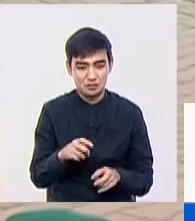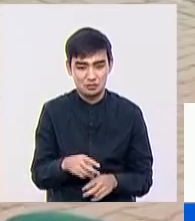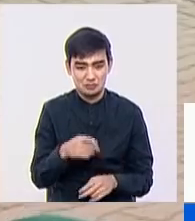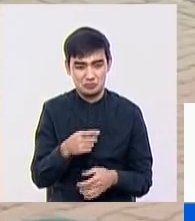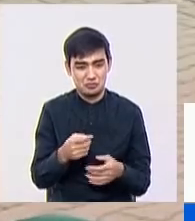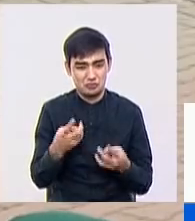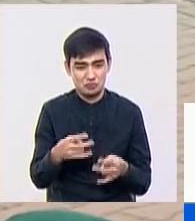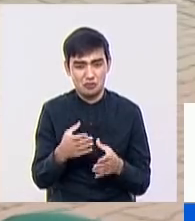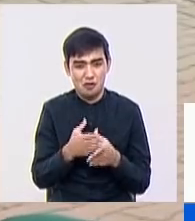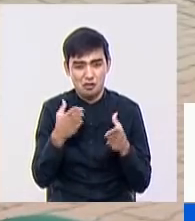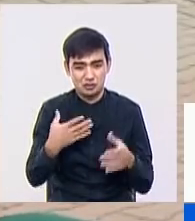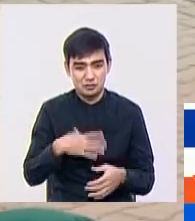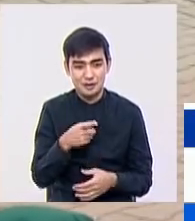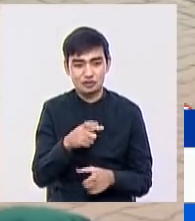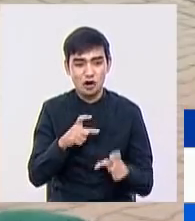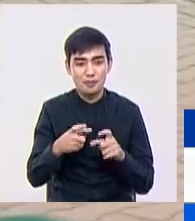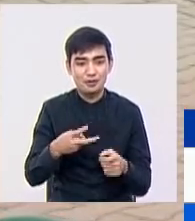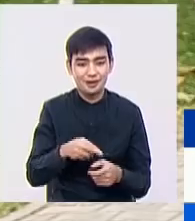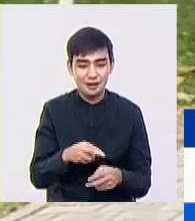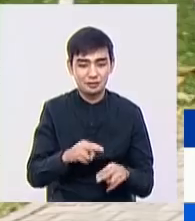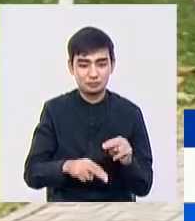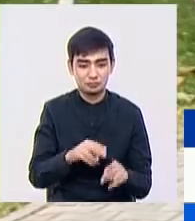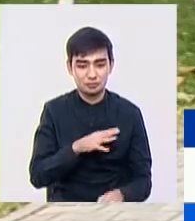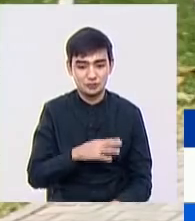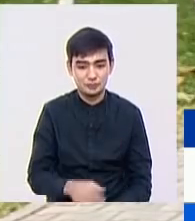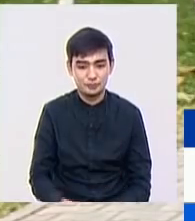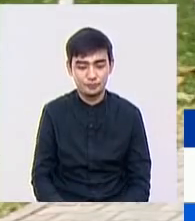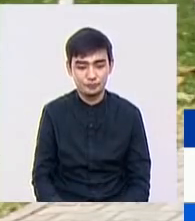надо такое. Это для шахматистов построено.